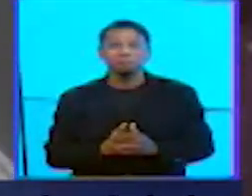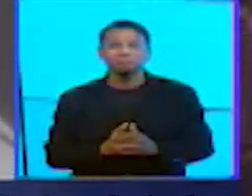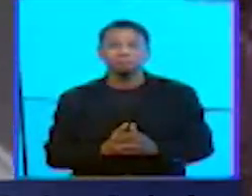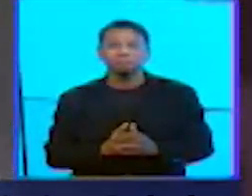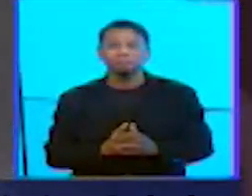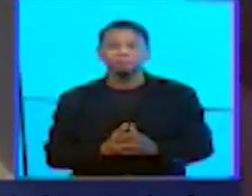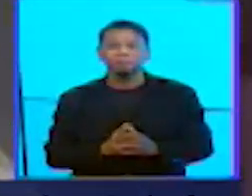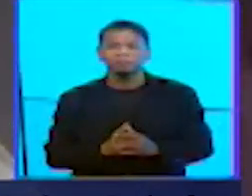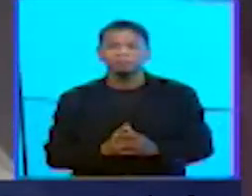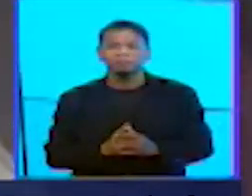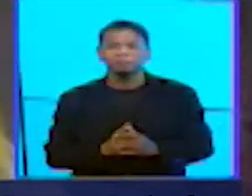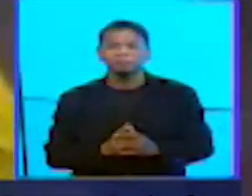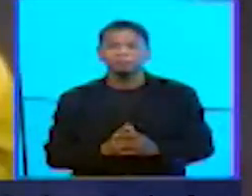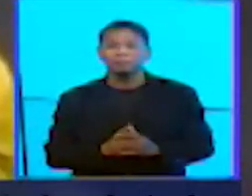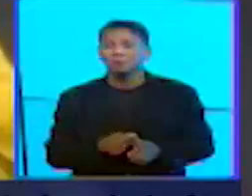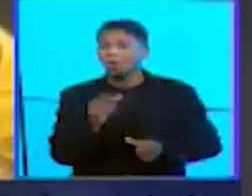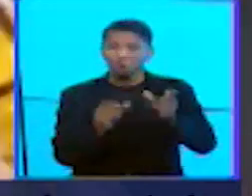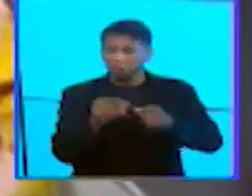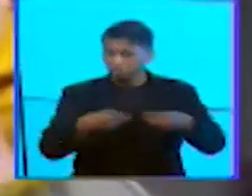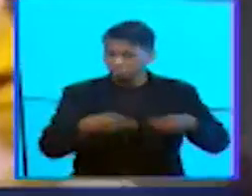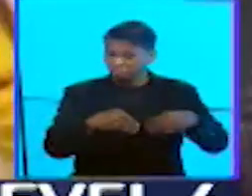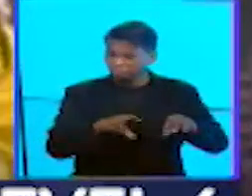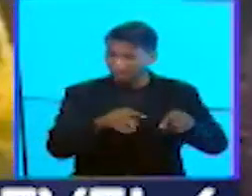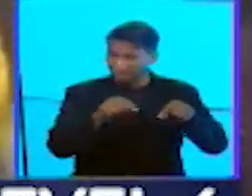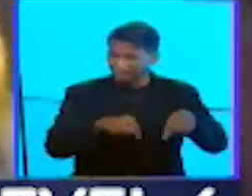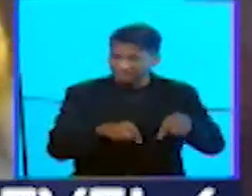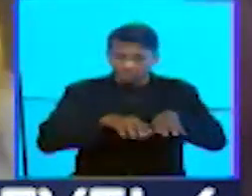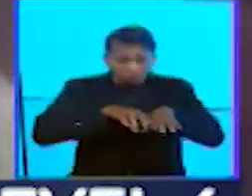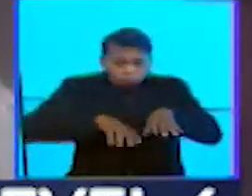Video pedagang menikmati nasi liwet diunggah seorang warga viral di media sosial.